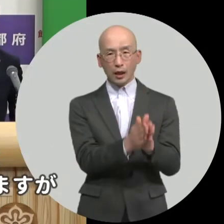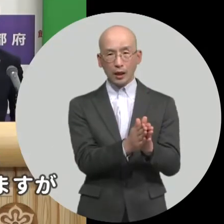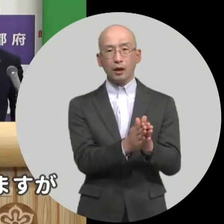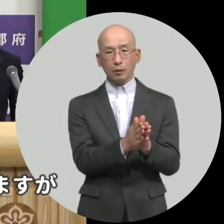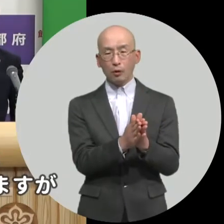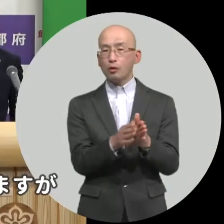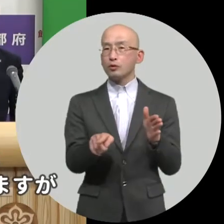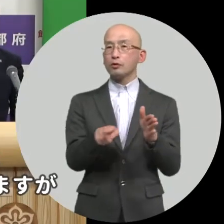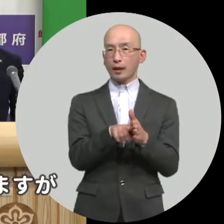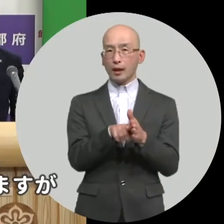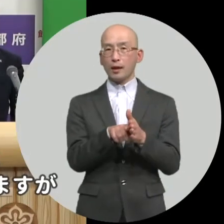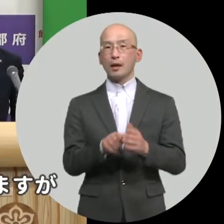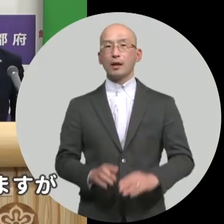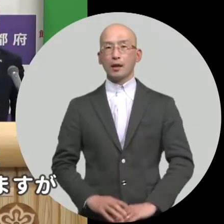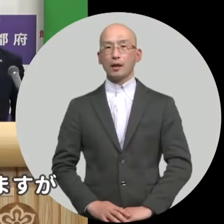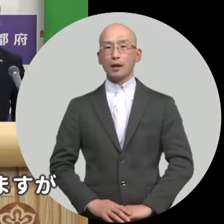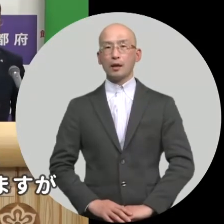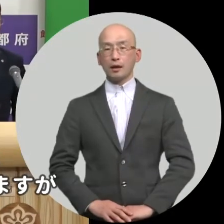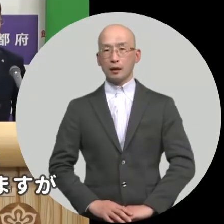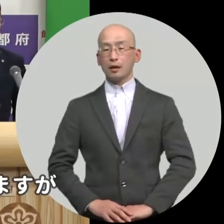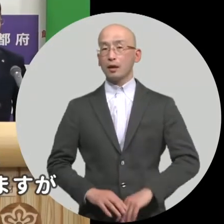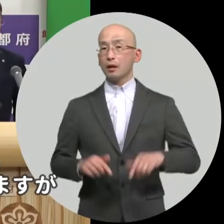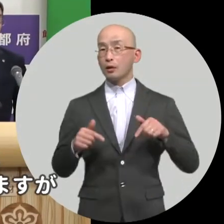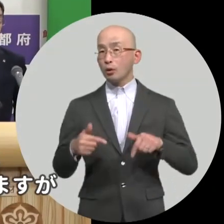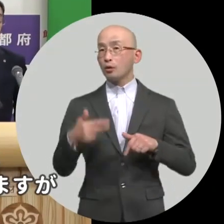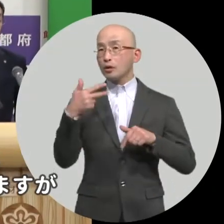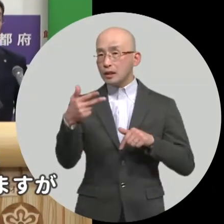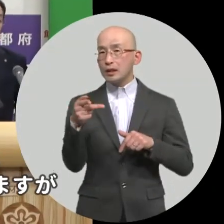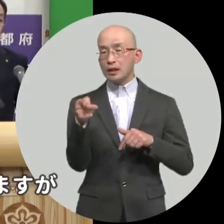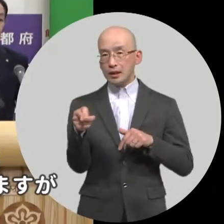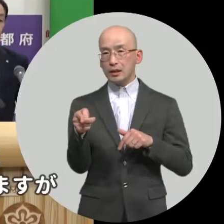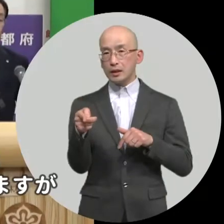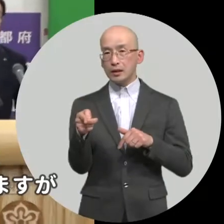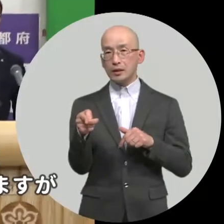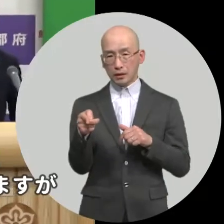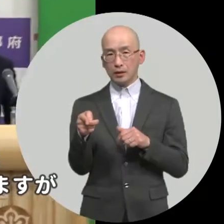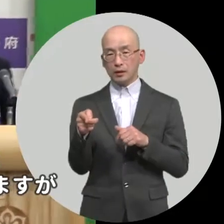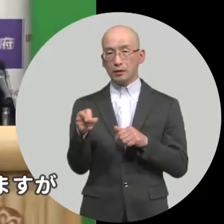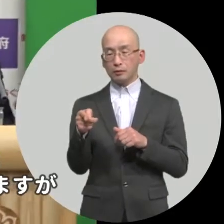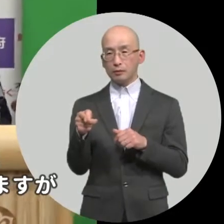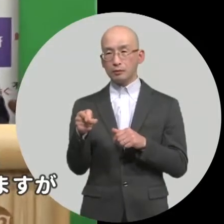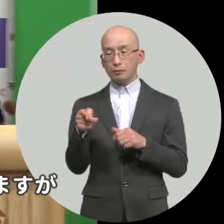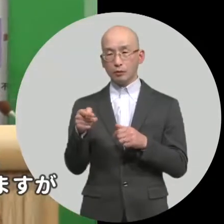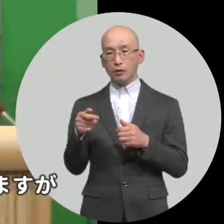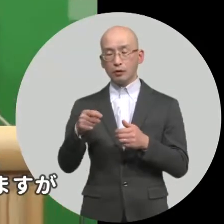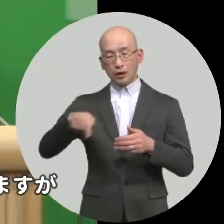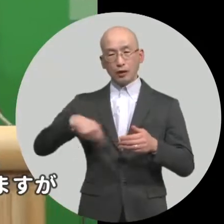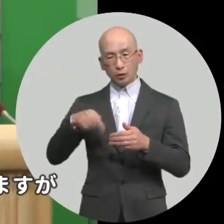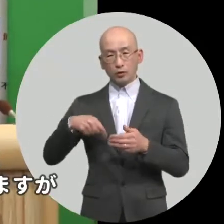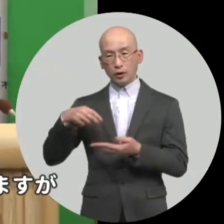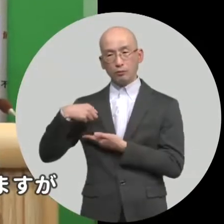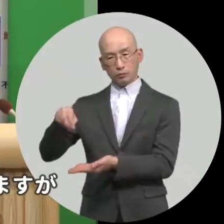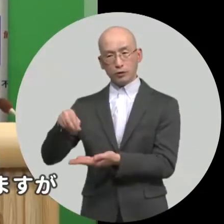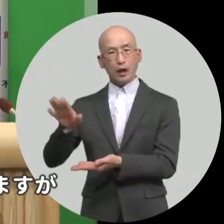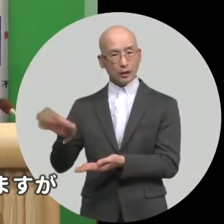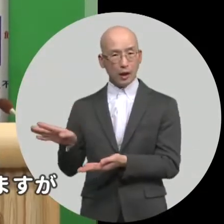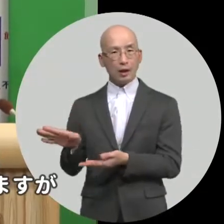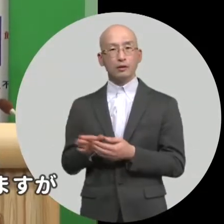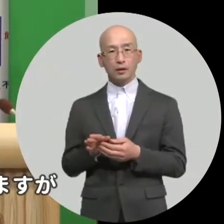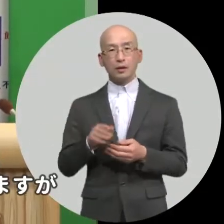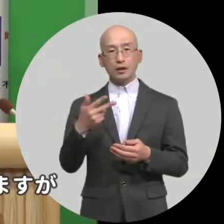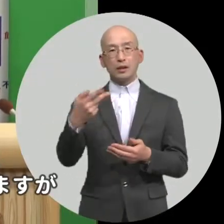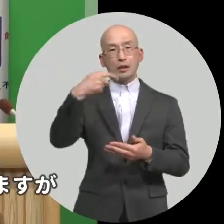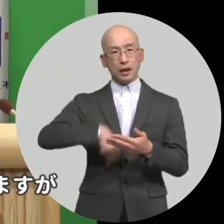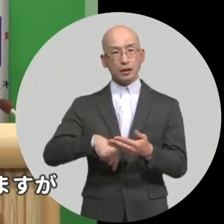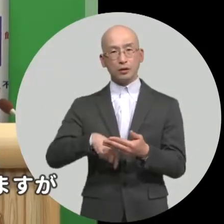めて、先ほど京都市の西根危機管理官からも本部で発言ありましたけれども、京都市内に